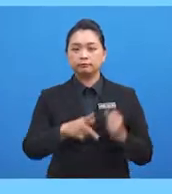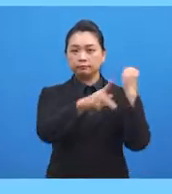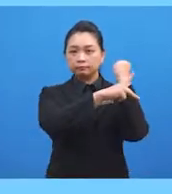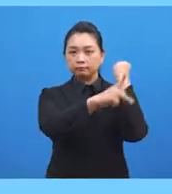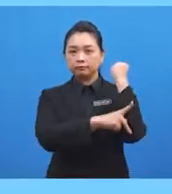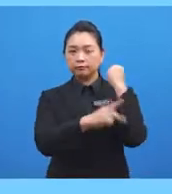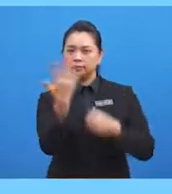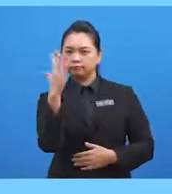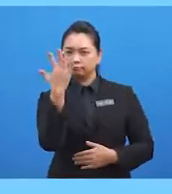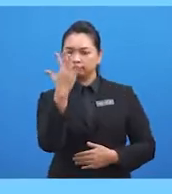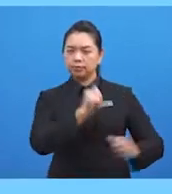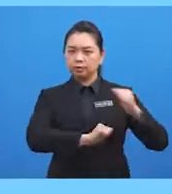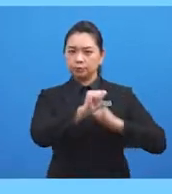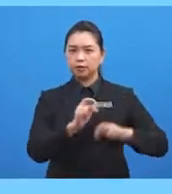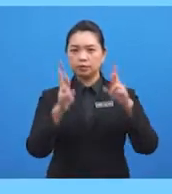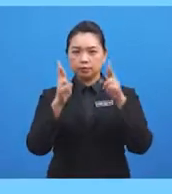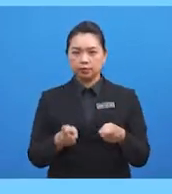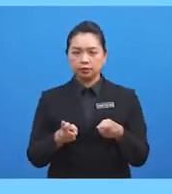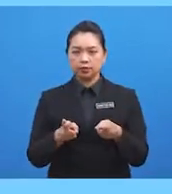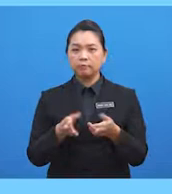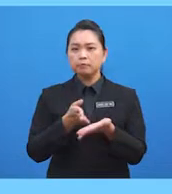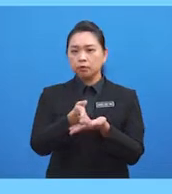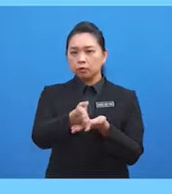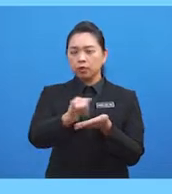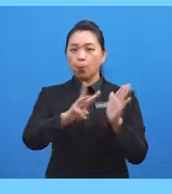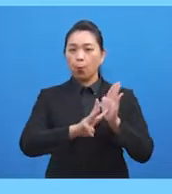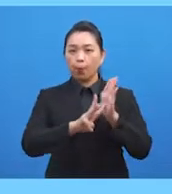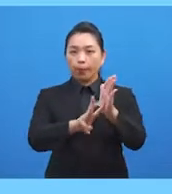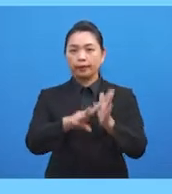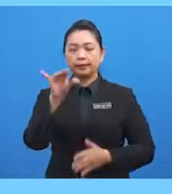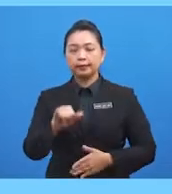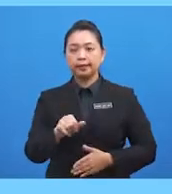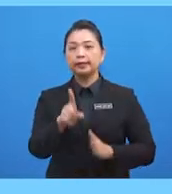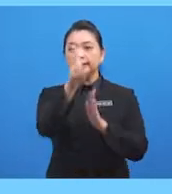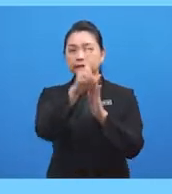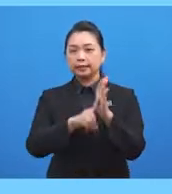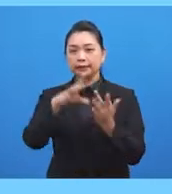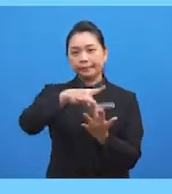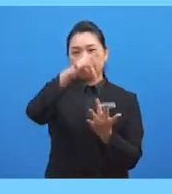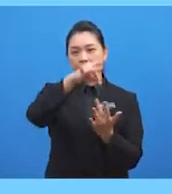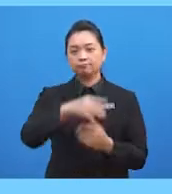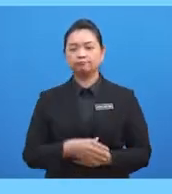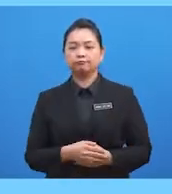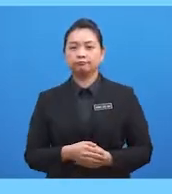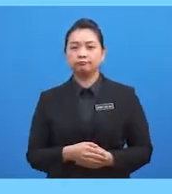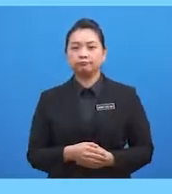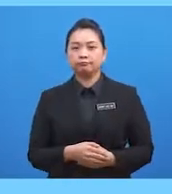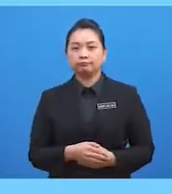Parlimen mencerminkan aspirasi rakyat melalui perwakilan yang dipilih.